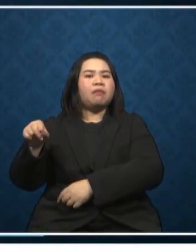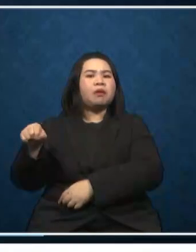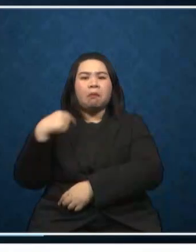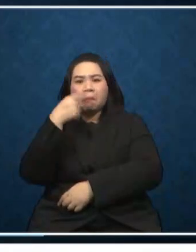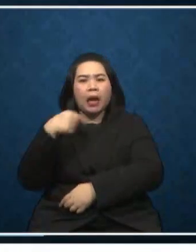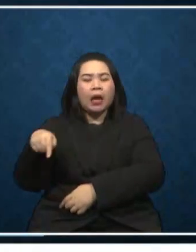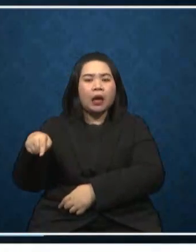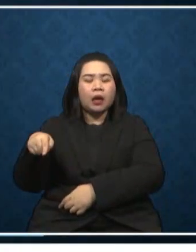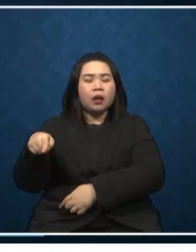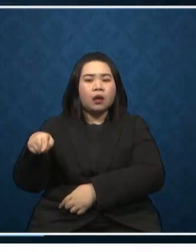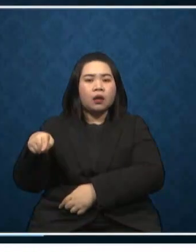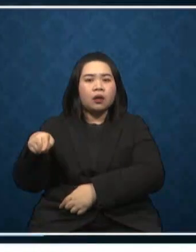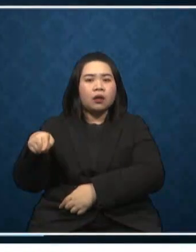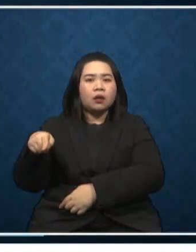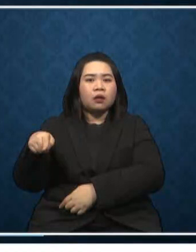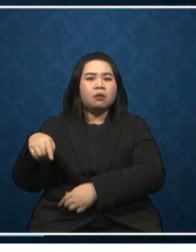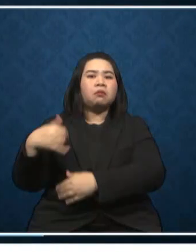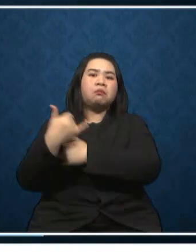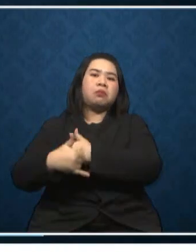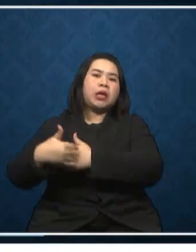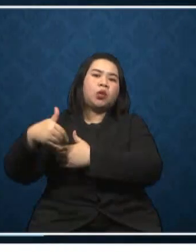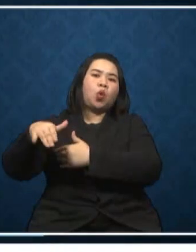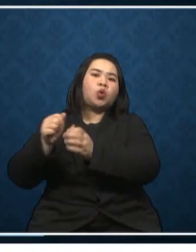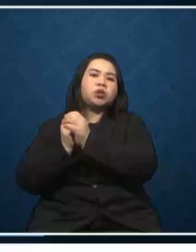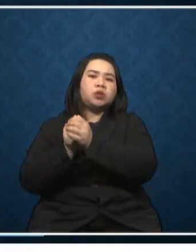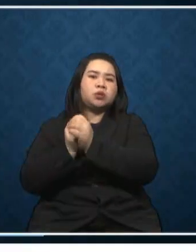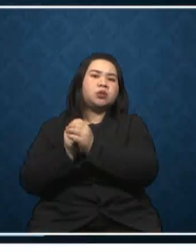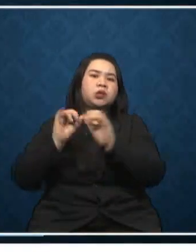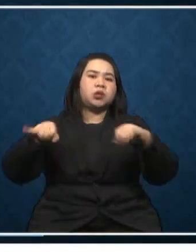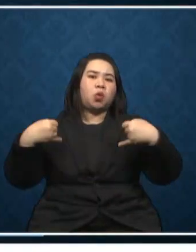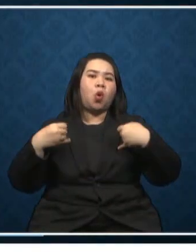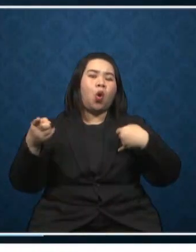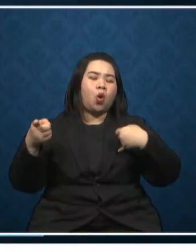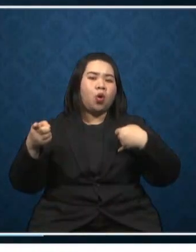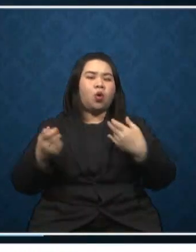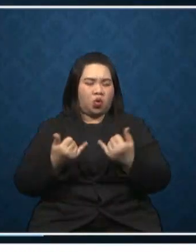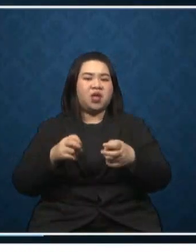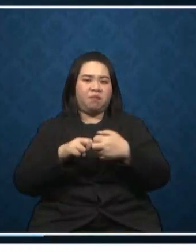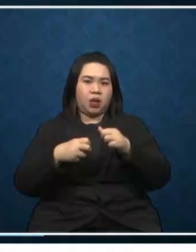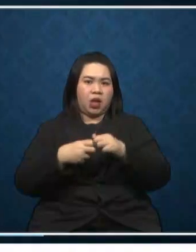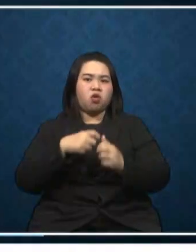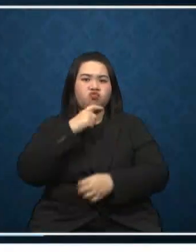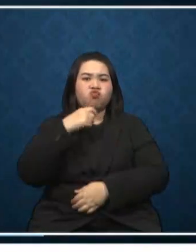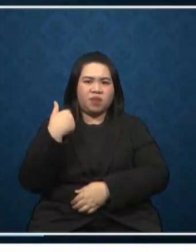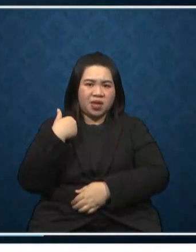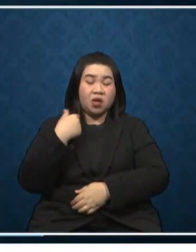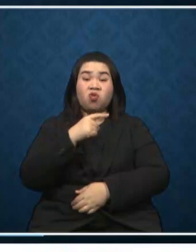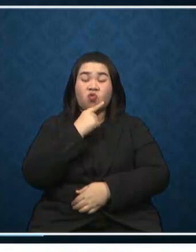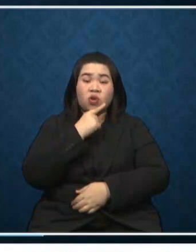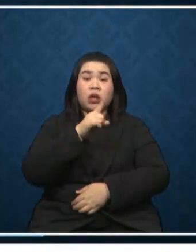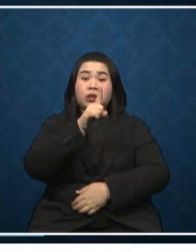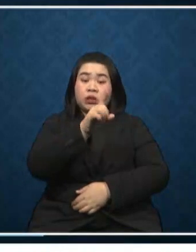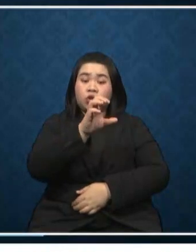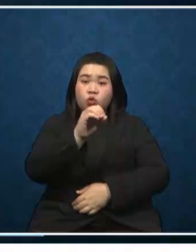มาจากปเทศจีนนะครับอัี้กเป็ส่งที่เป็ปญหา ซึ่งถ้าเกด 105,16